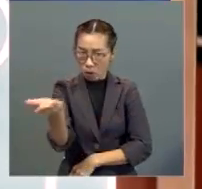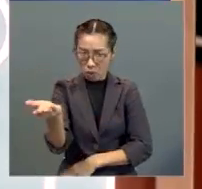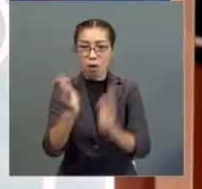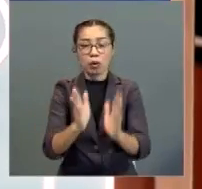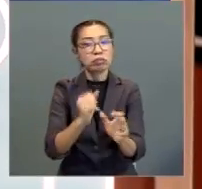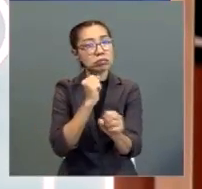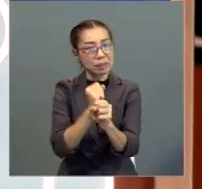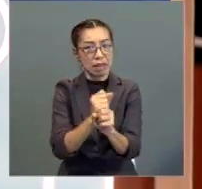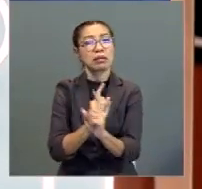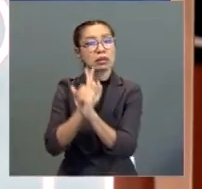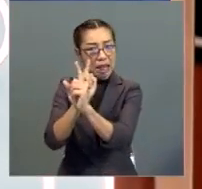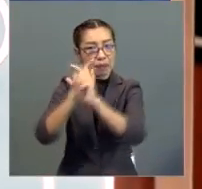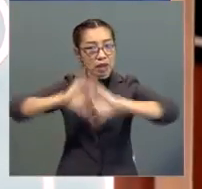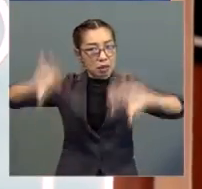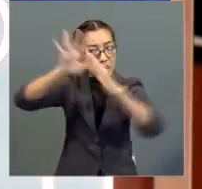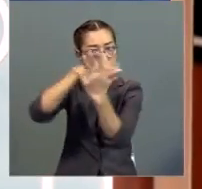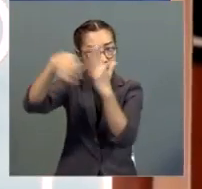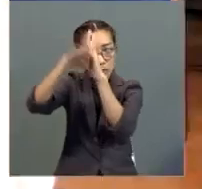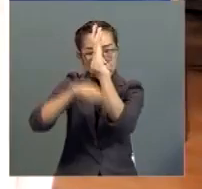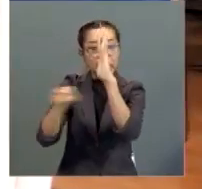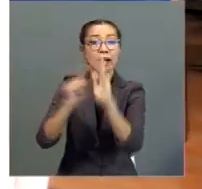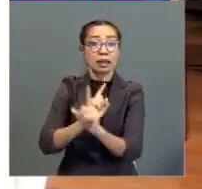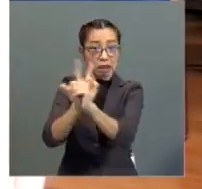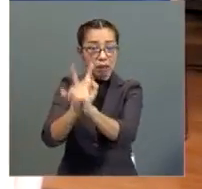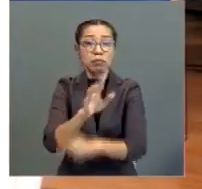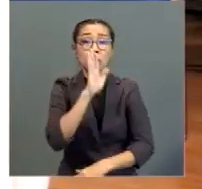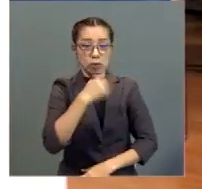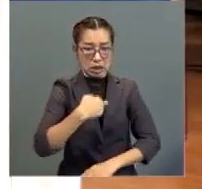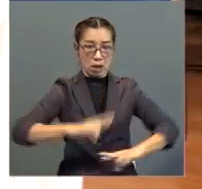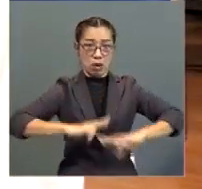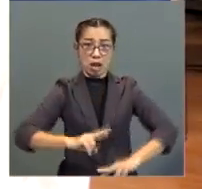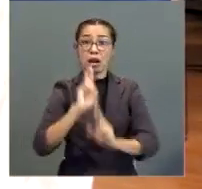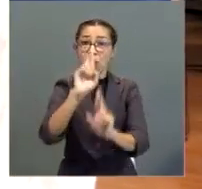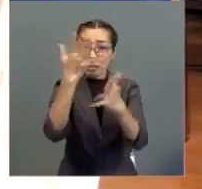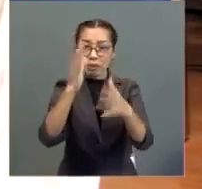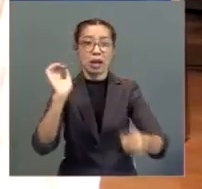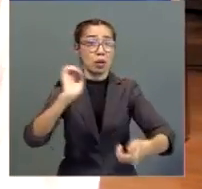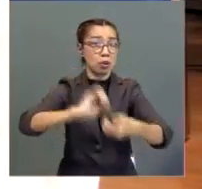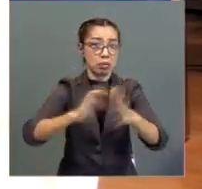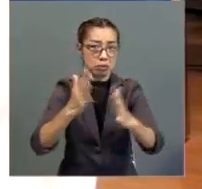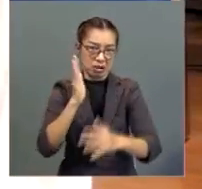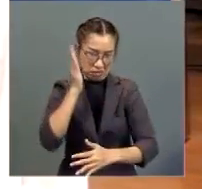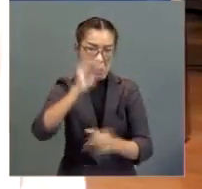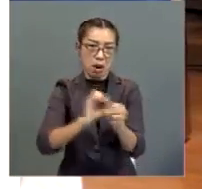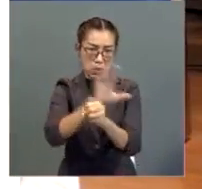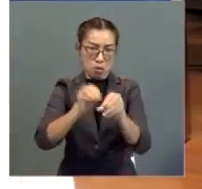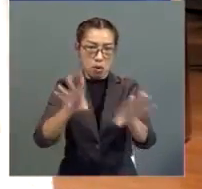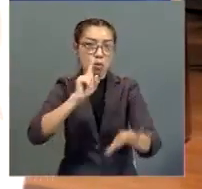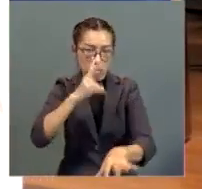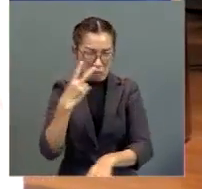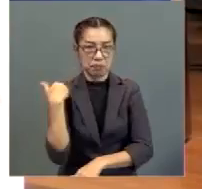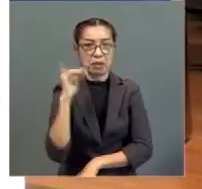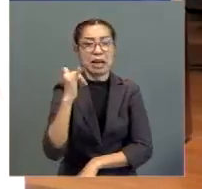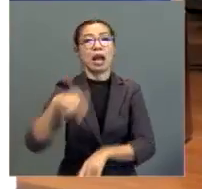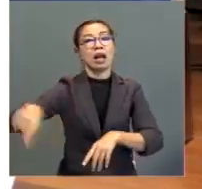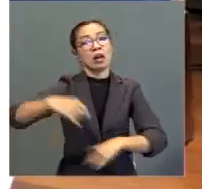าตรการที่รัฐบาลออกมาซึ่งหากไม่มีความระมัดระวังไม่ช่วยกันก็อาจทำให้เชื้อกลับมาระบาดอีกครั้งและสร้างความล